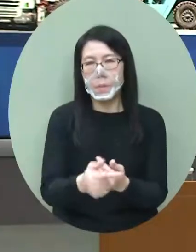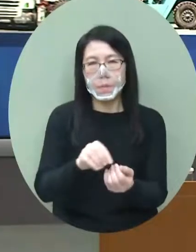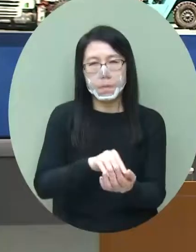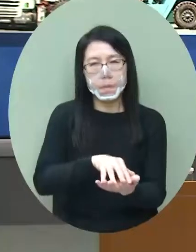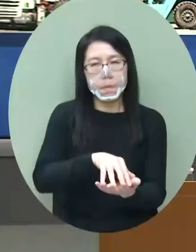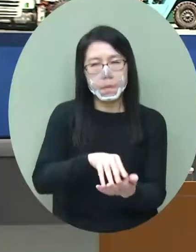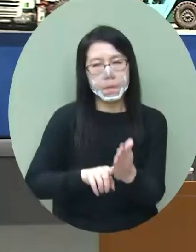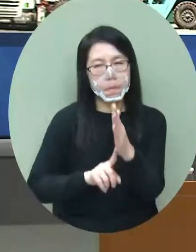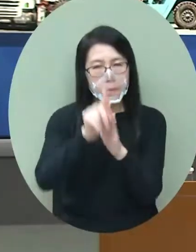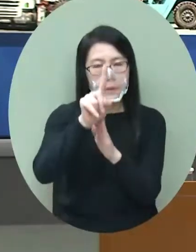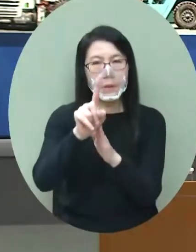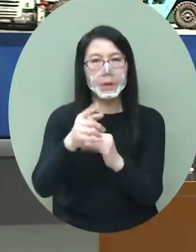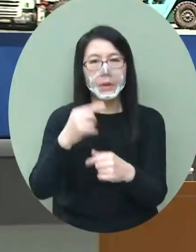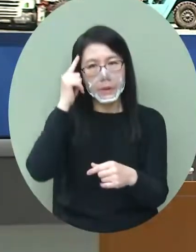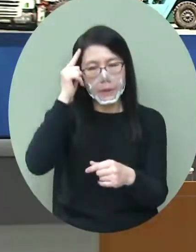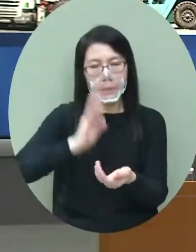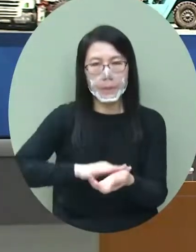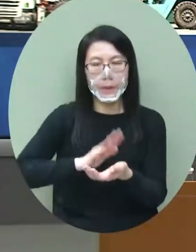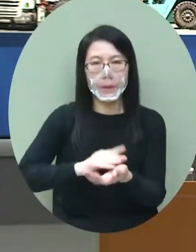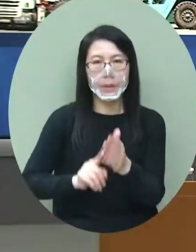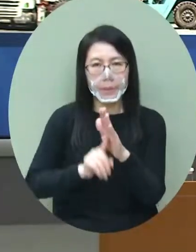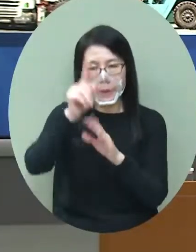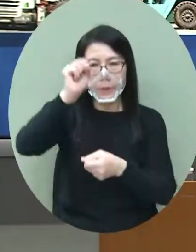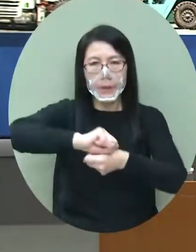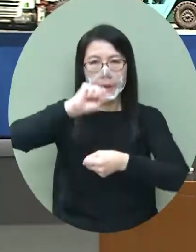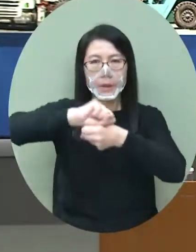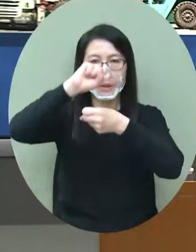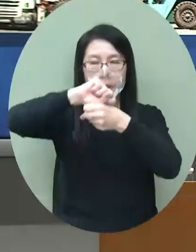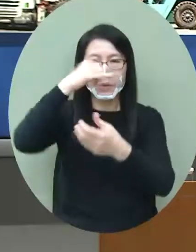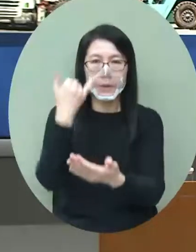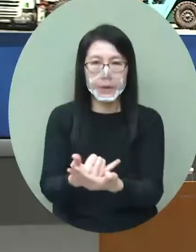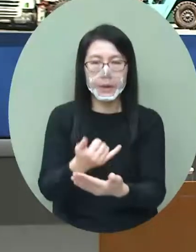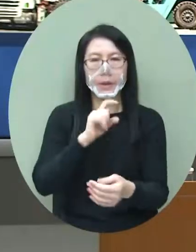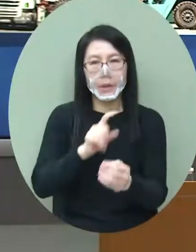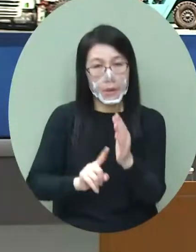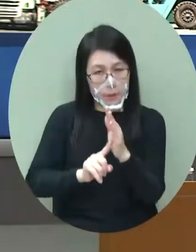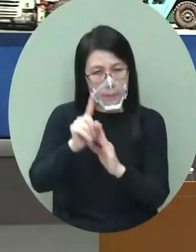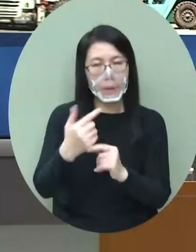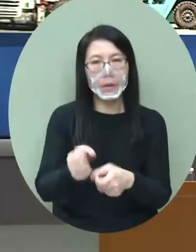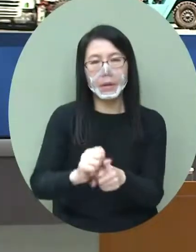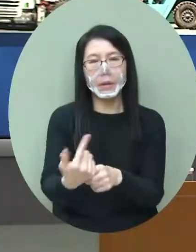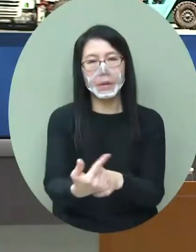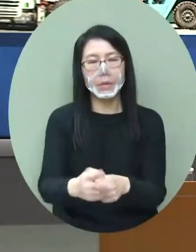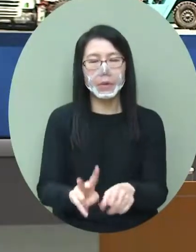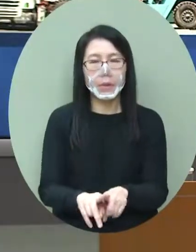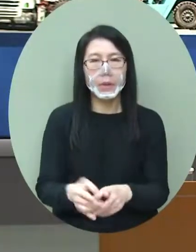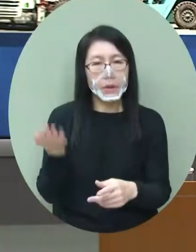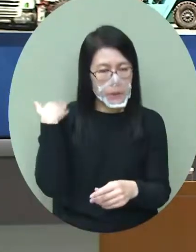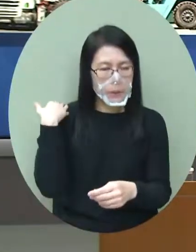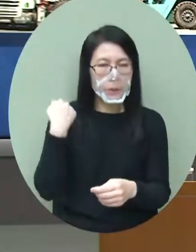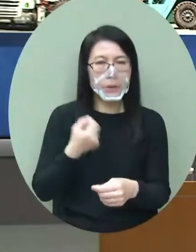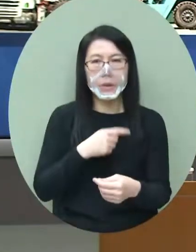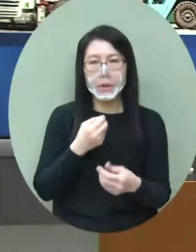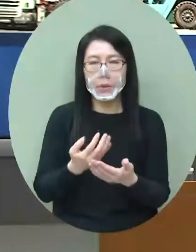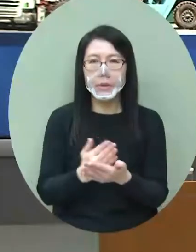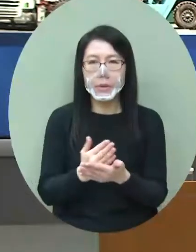增长，就是呢确诊的个案呢就好像海啸式的增加，还有就是有很多人死亡。可是呢我们